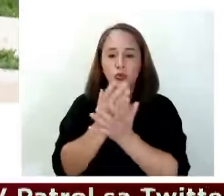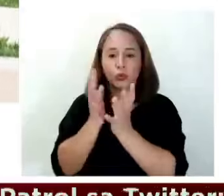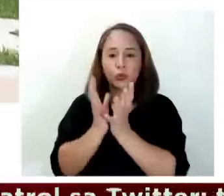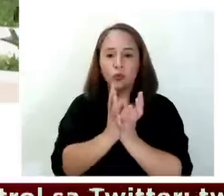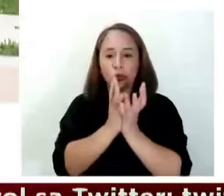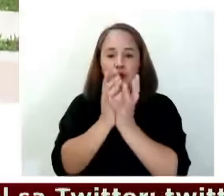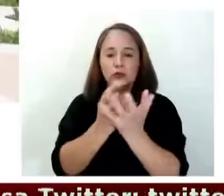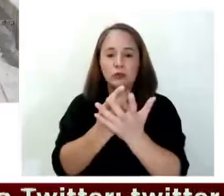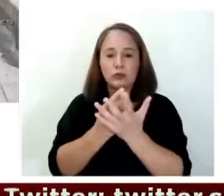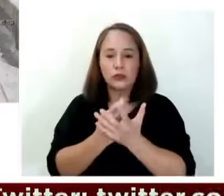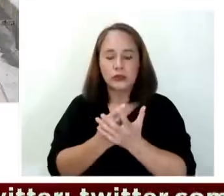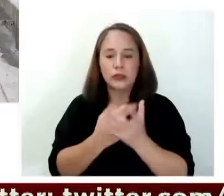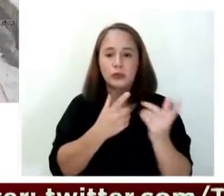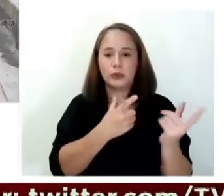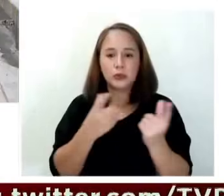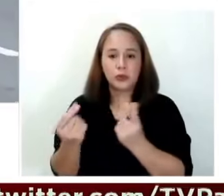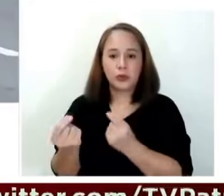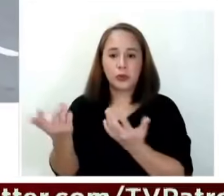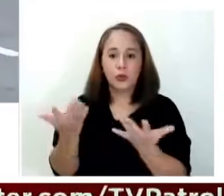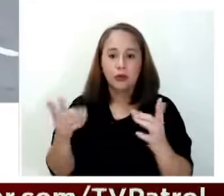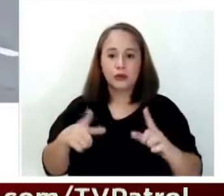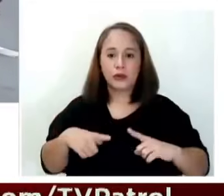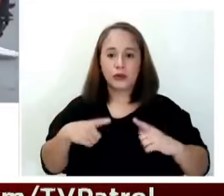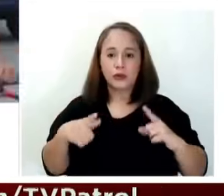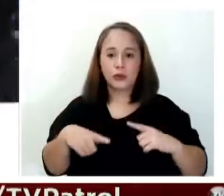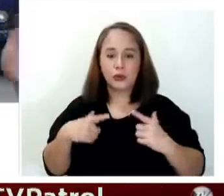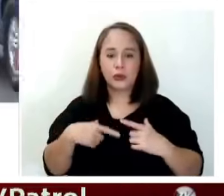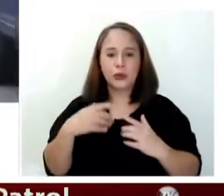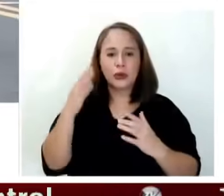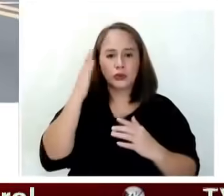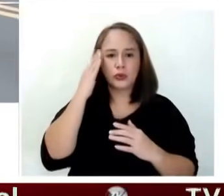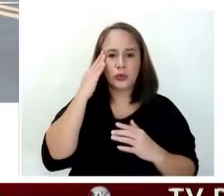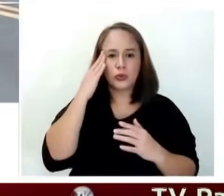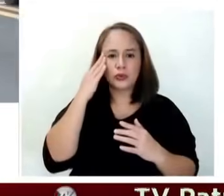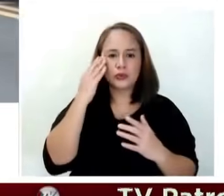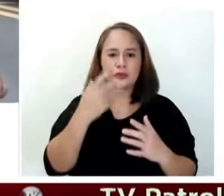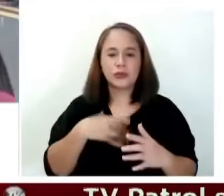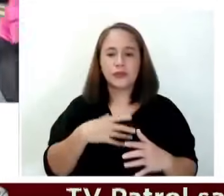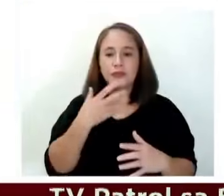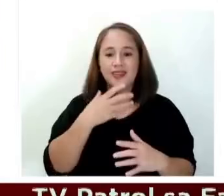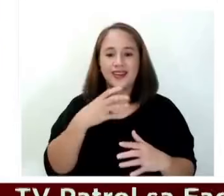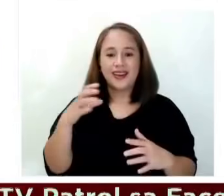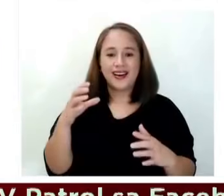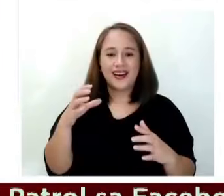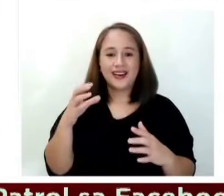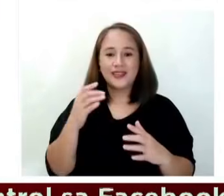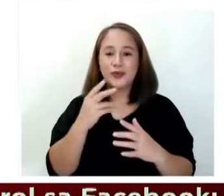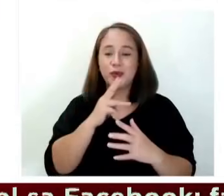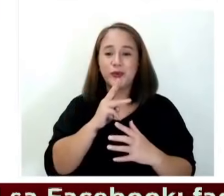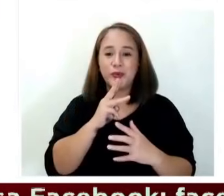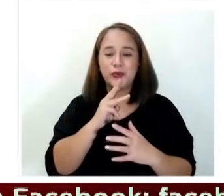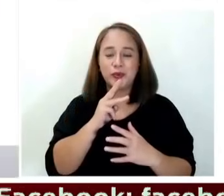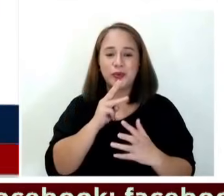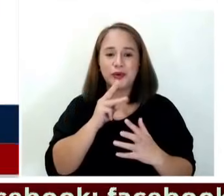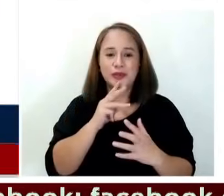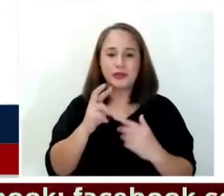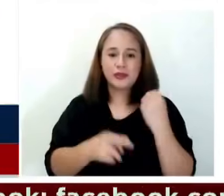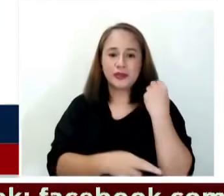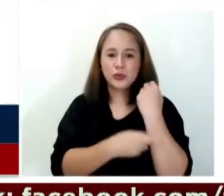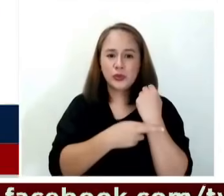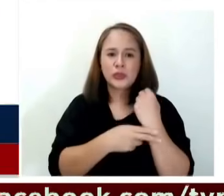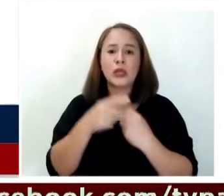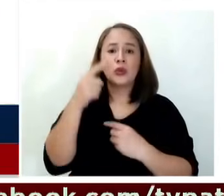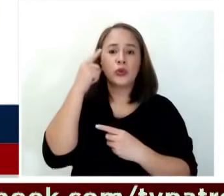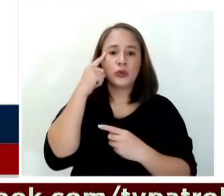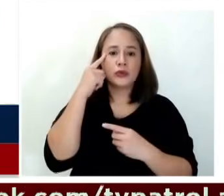quarantine na ipinatupad sa Laguna na kilala sa mga hot spring resorts nito. Kala nila lang may operation